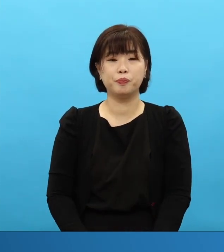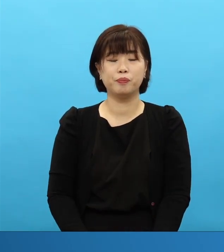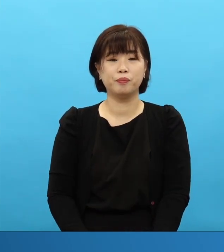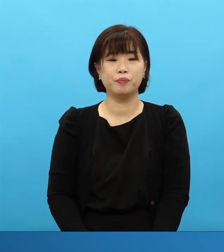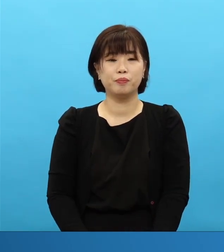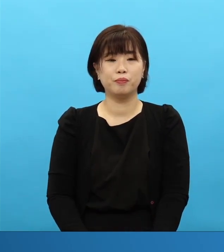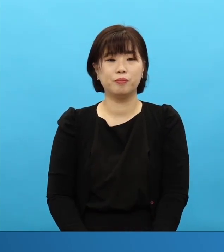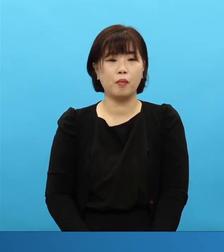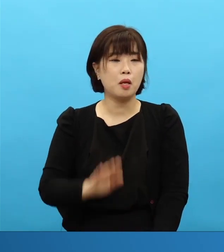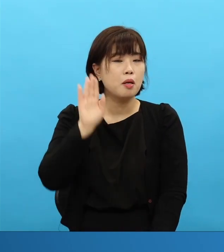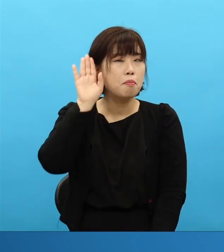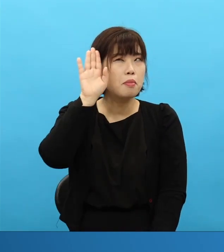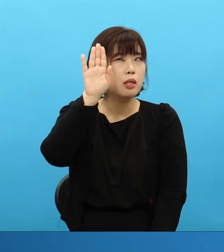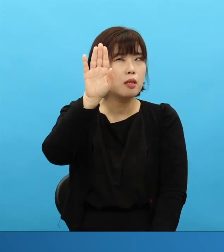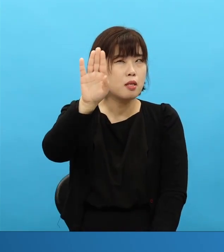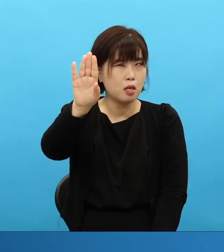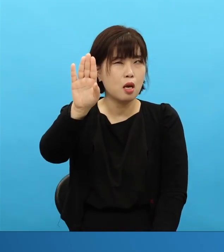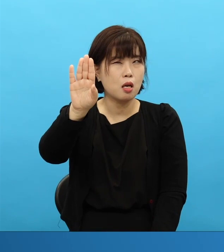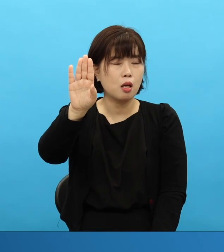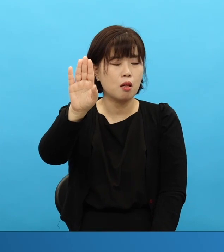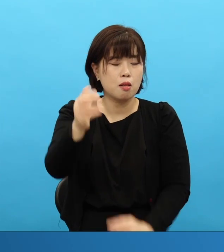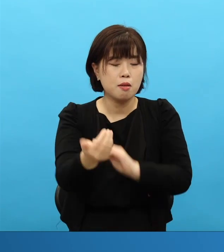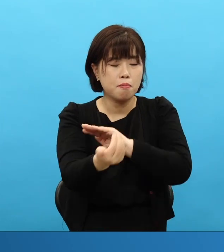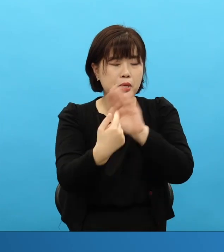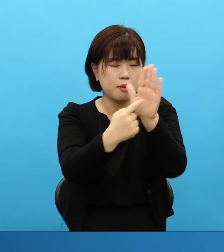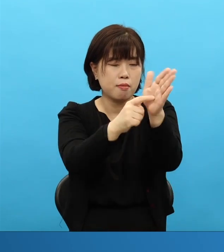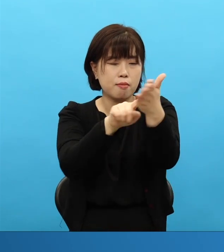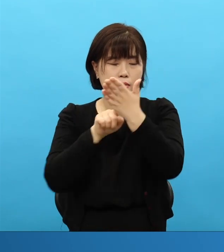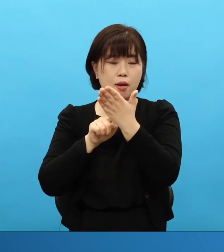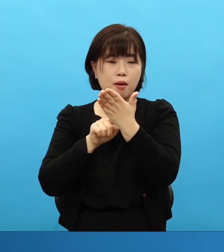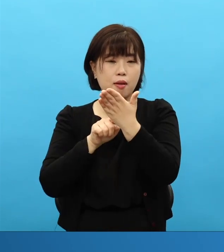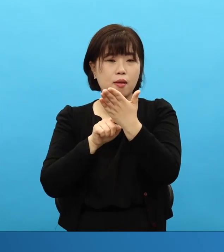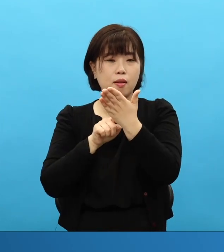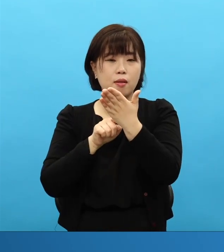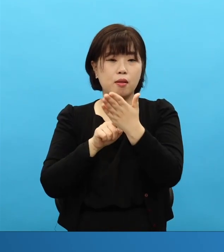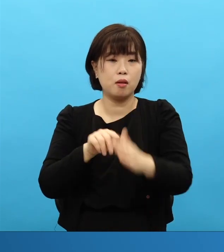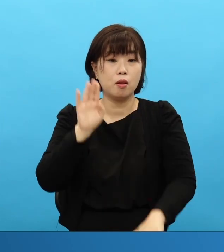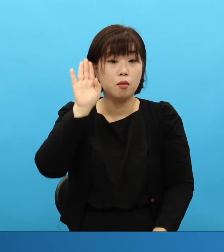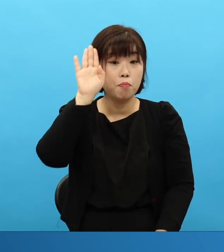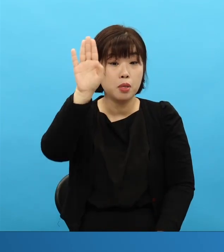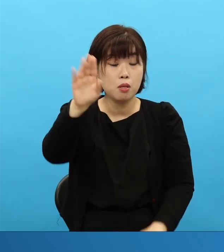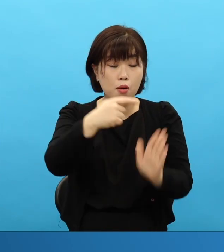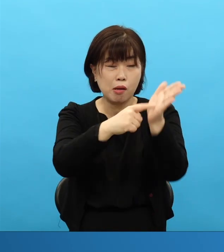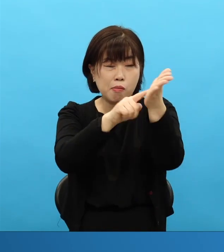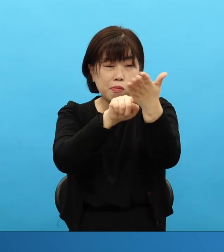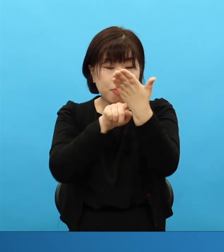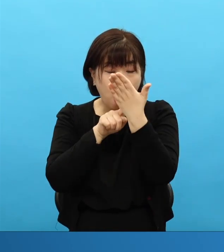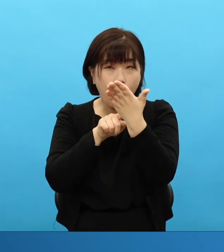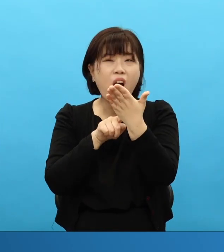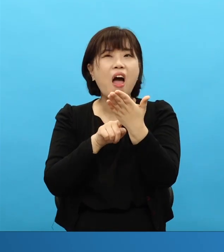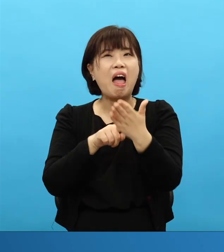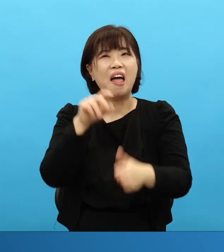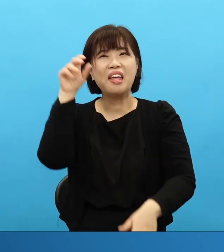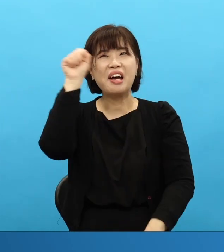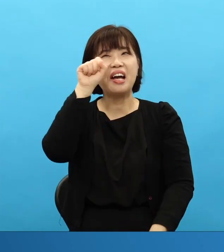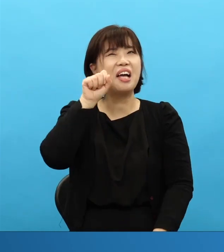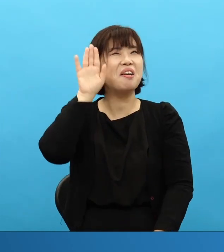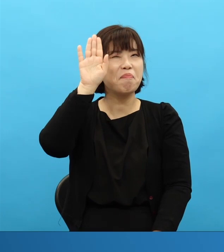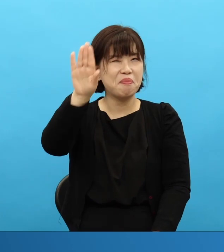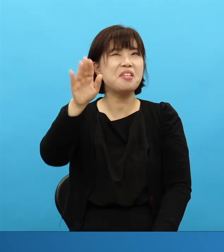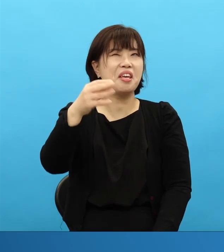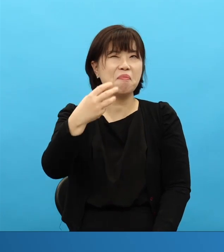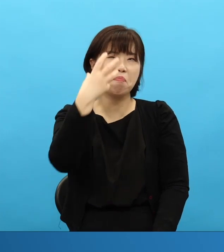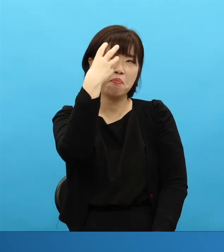반드시 다가올 미래를 본 겁니다. 因为看到了必定会到来的未来。 자, 미래 알면 흔들릴 이유가 없죠. 如果知道未来，就没有理由动 그렇죠 摇，对